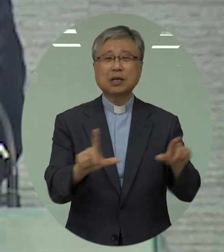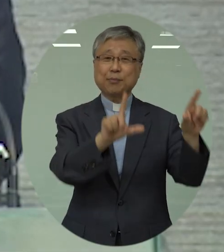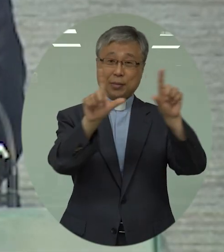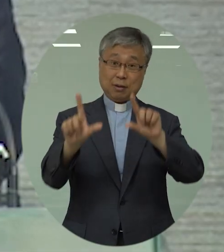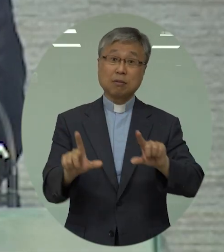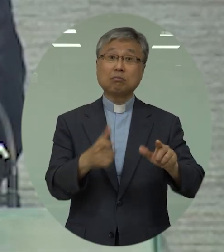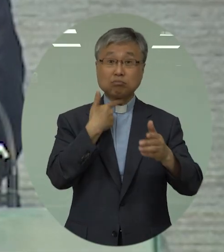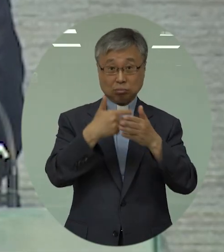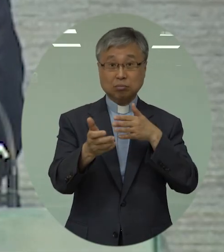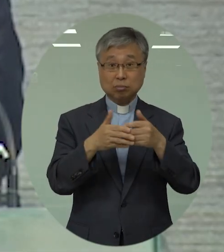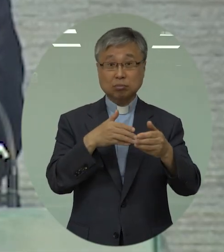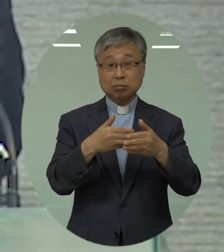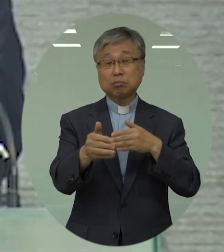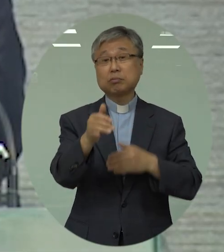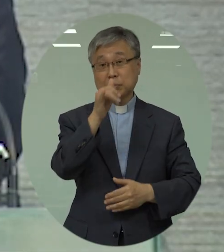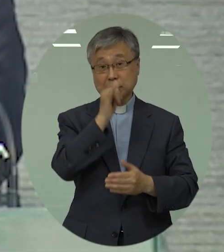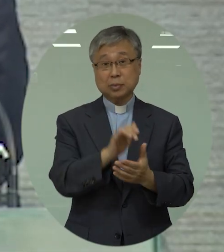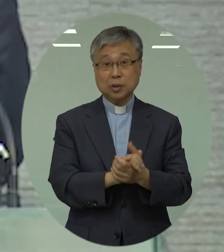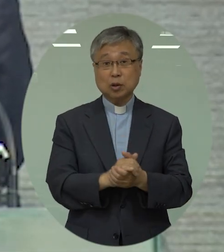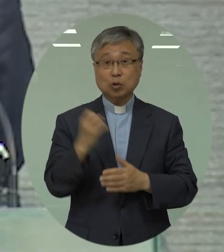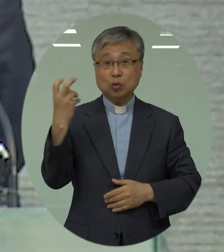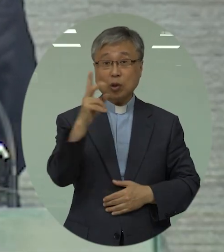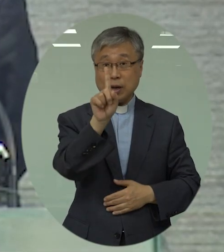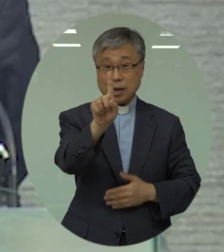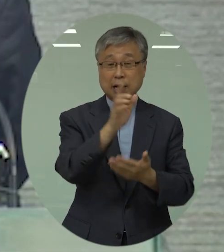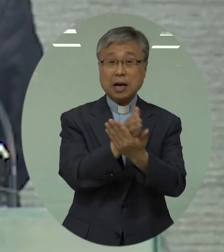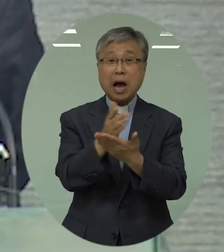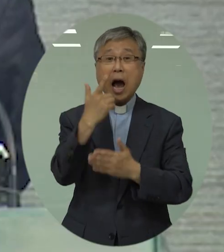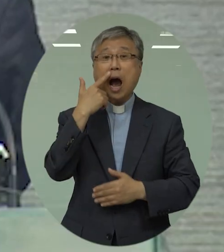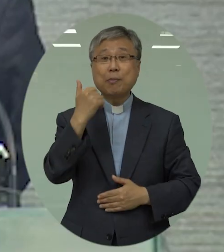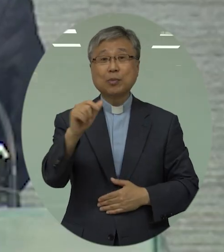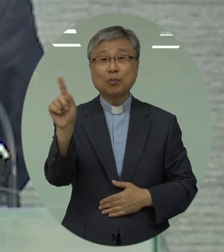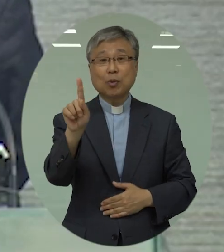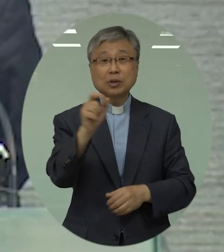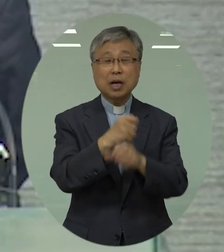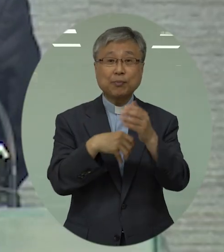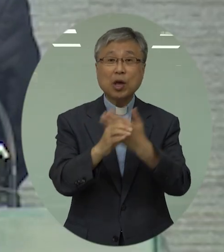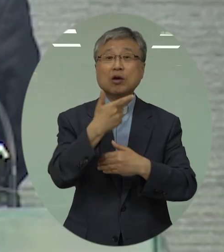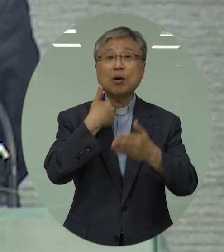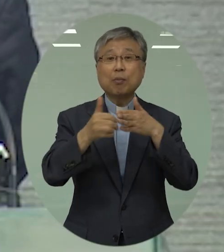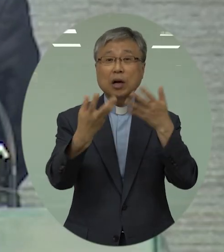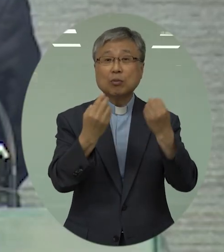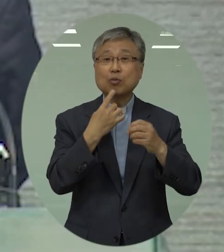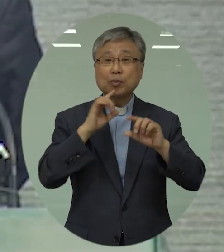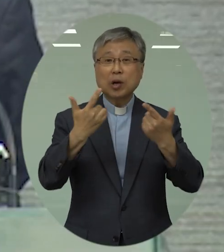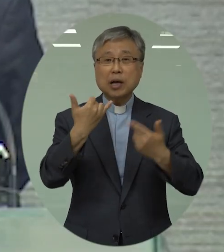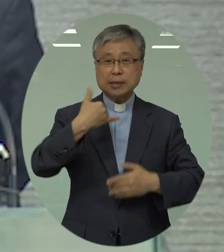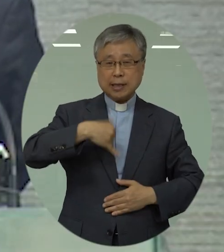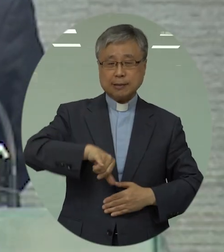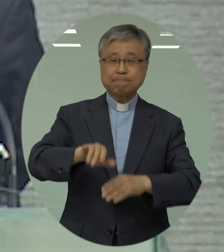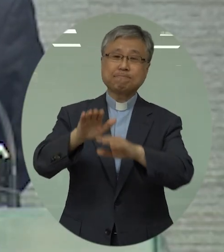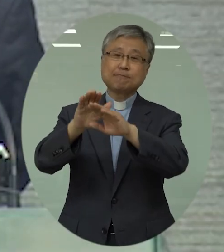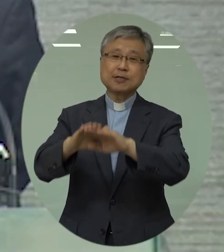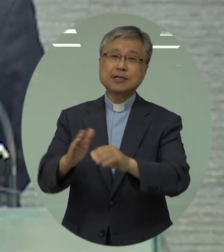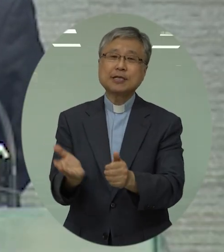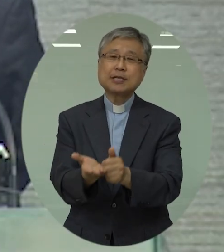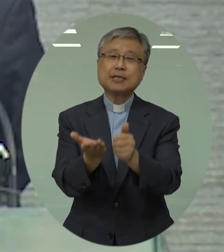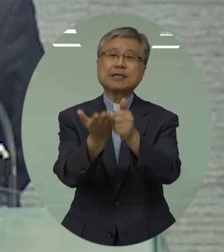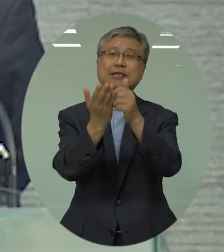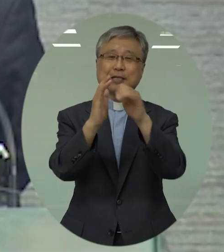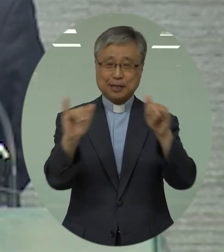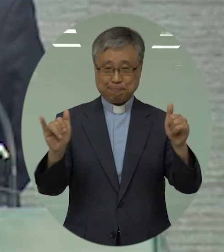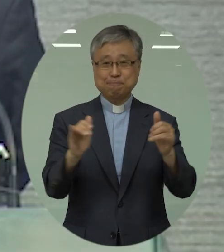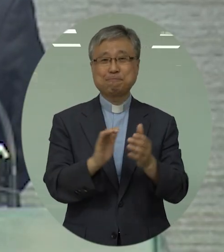있어요. 근데 또 하나 아비는 뭐냐면 경험이 많을 뿐만 아니라 자녀를 두어 기르는